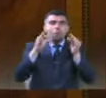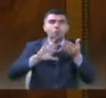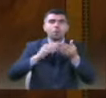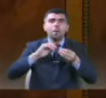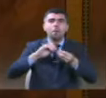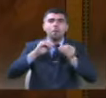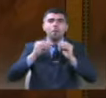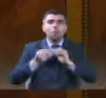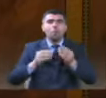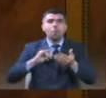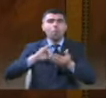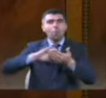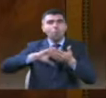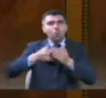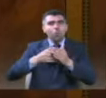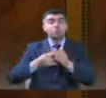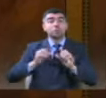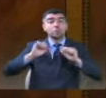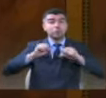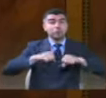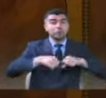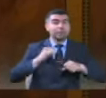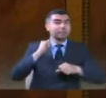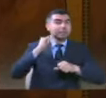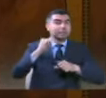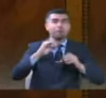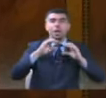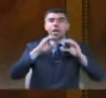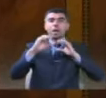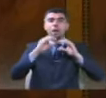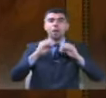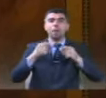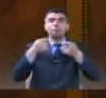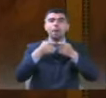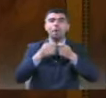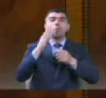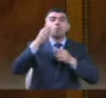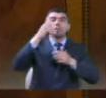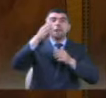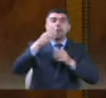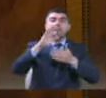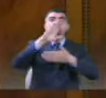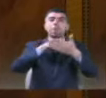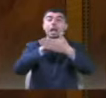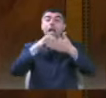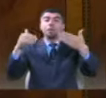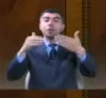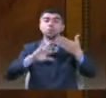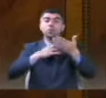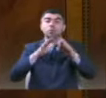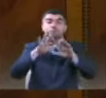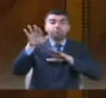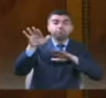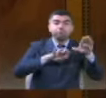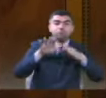المطروحة، وتم التأكيد على ضرورة مواصلة الحوار بشكل منتظم وتحديد منهجية عمل لمعالجة